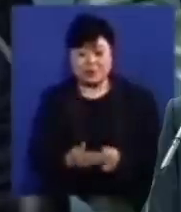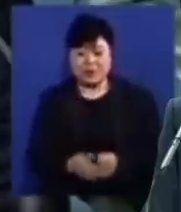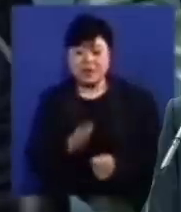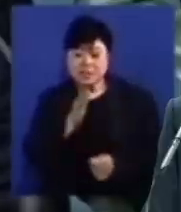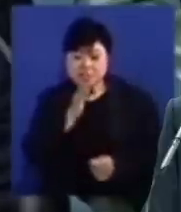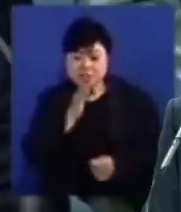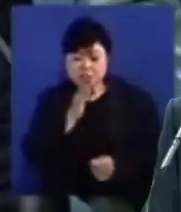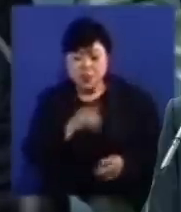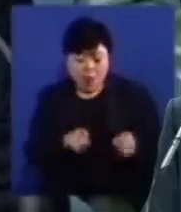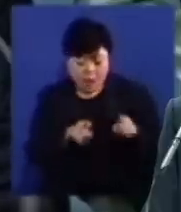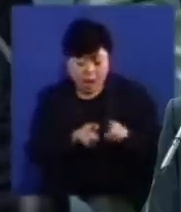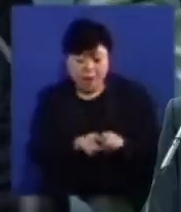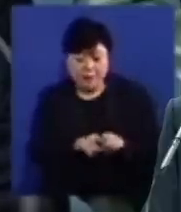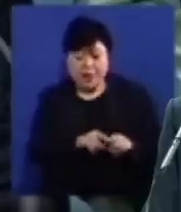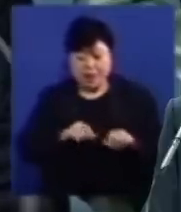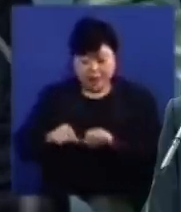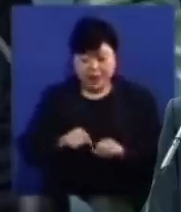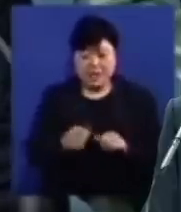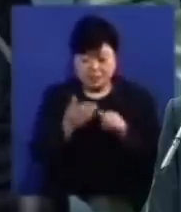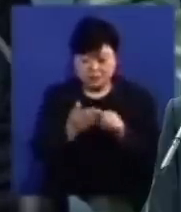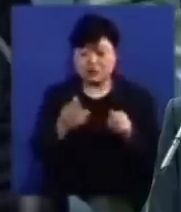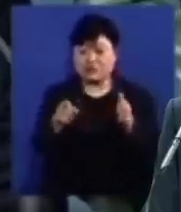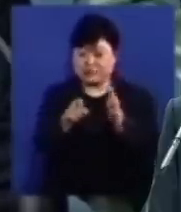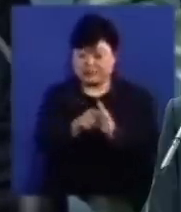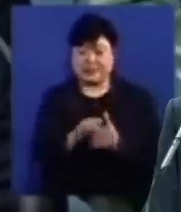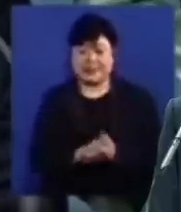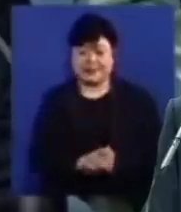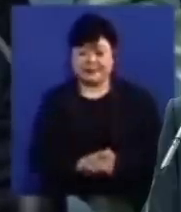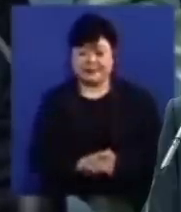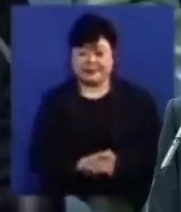실제로 함께 역사하시는 것입니다.